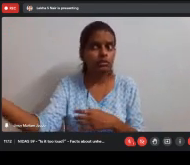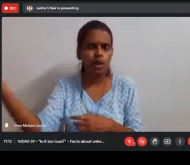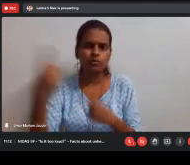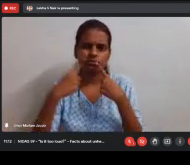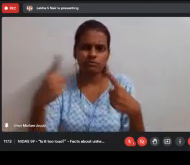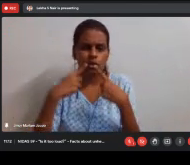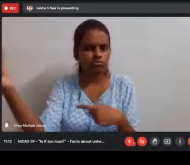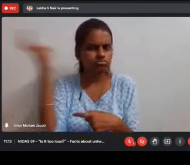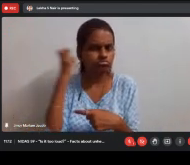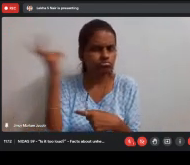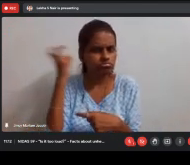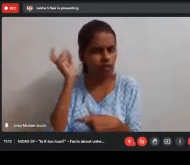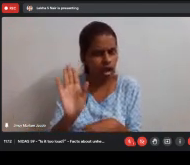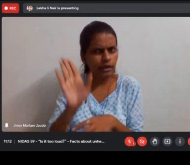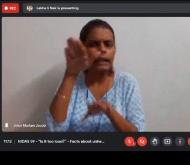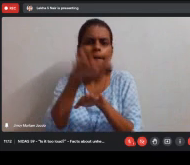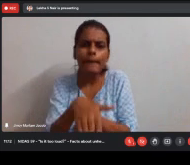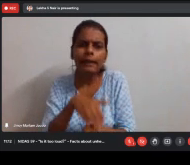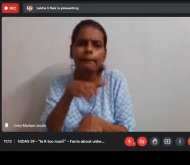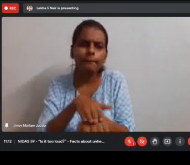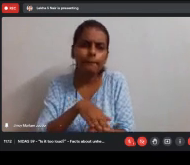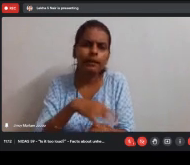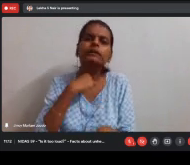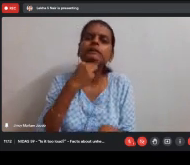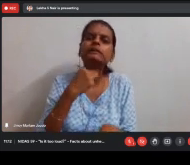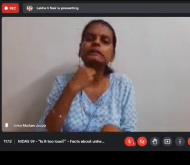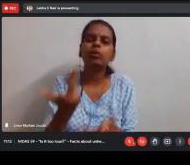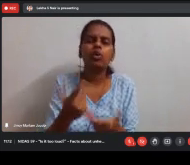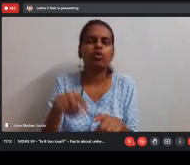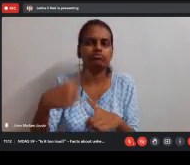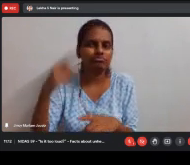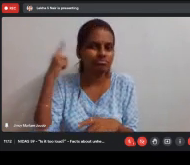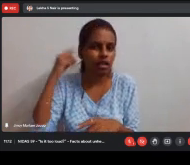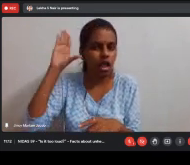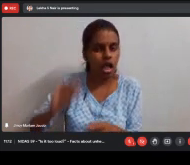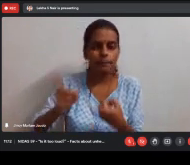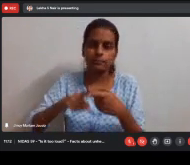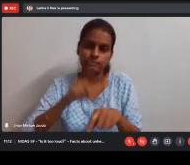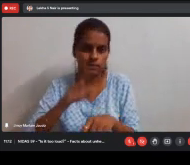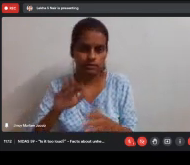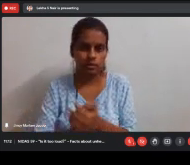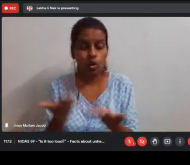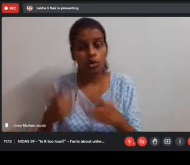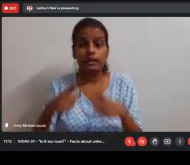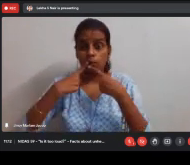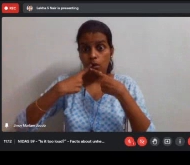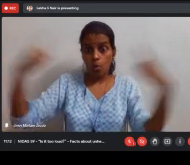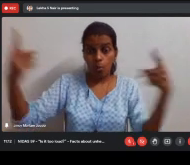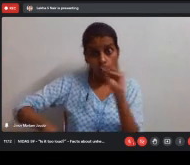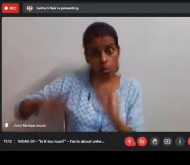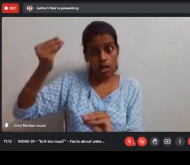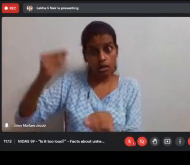ഉണ്ടാകുന്ന കേൾവിക്കുറവാണ് നോയിസ് ഇൻഡ്യൂസ് ഹിയറിംഗ് ലോസ് എന്ന് പറയുന്നത്. ഇത് രണ്ട് രീതിയിലുണ്ടാകാം. ഒന്നുകിൽ ദീർഘകാലമായി